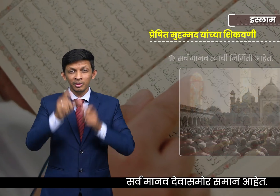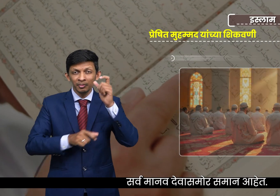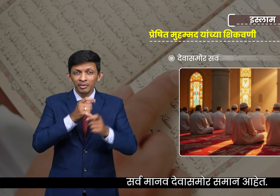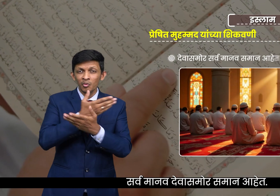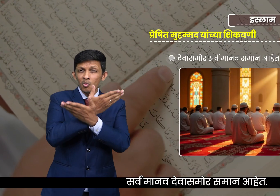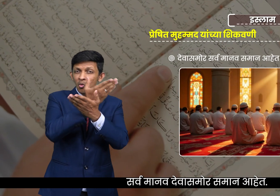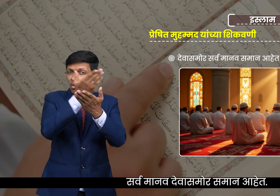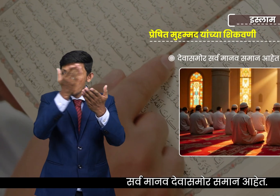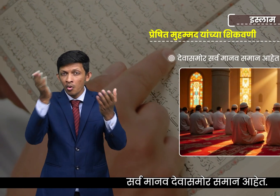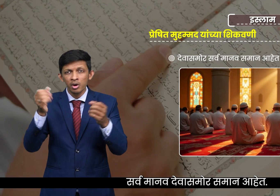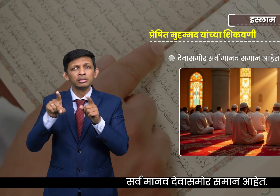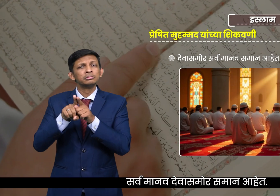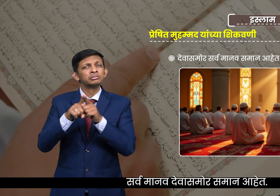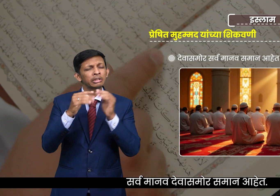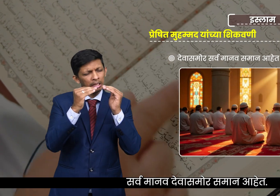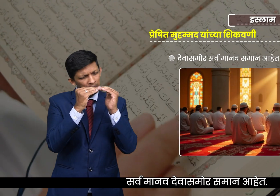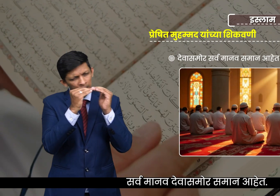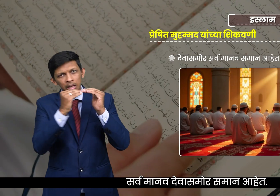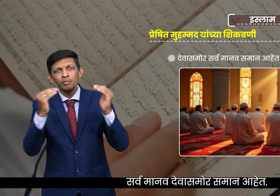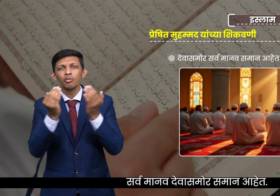सर्व मानव देवासमोर समान आहेत.